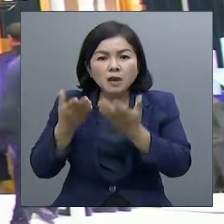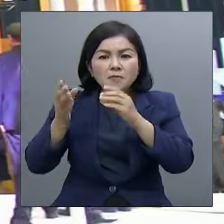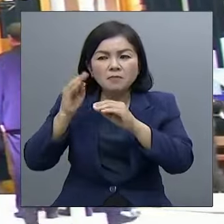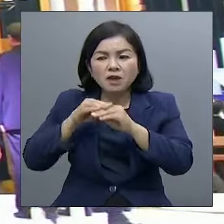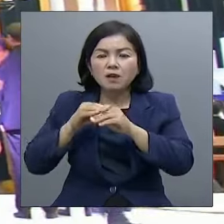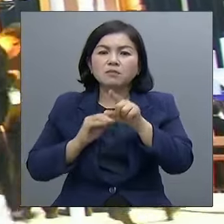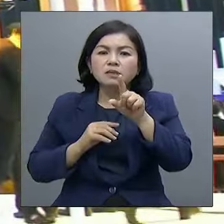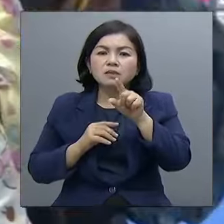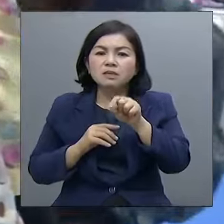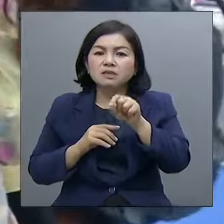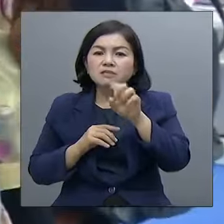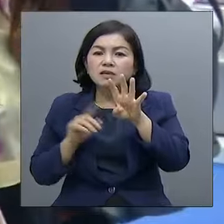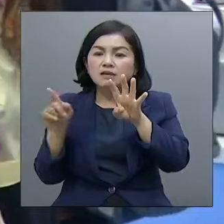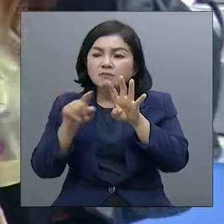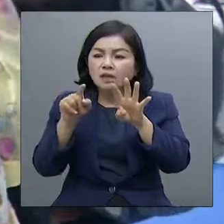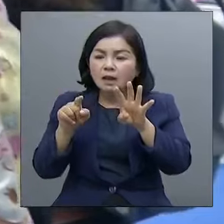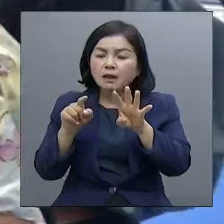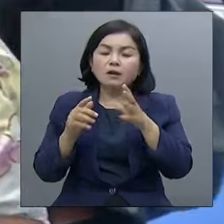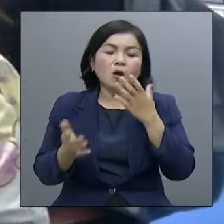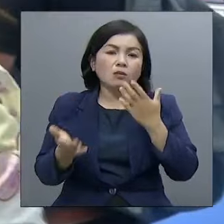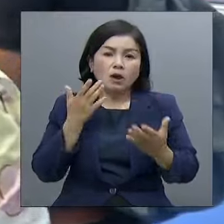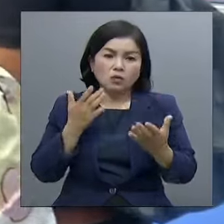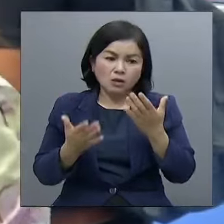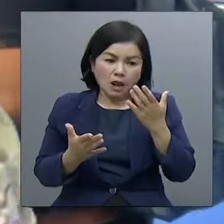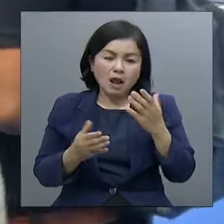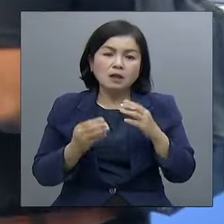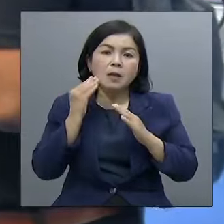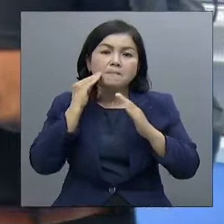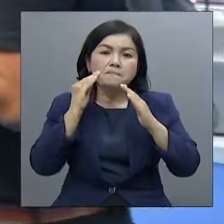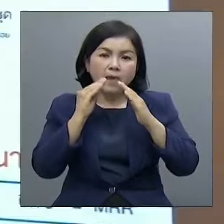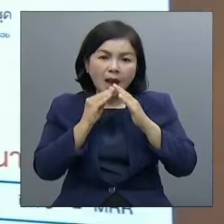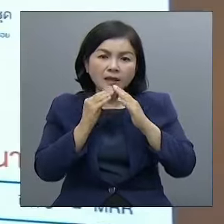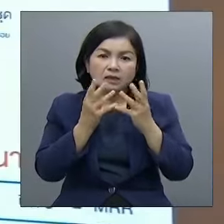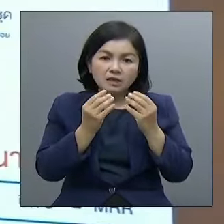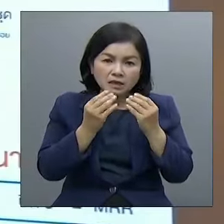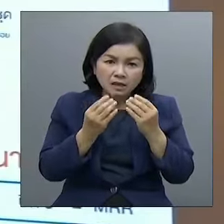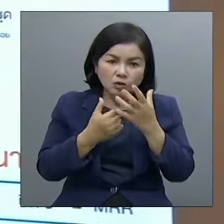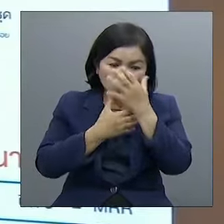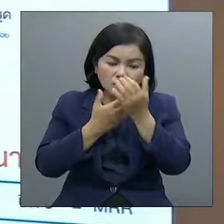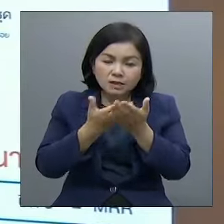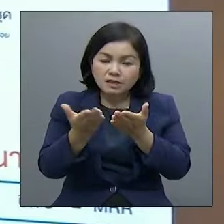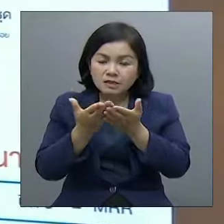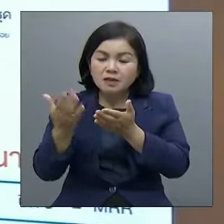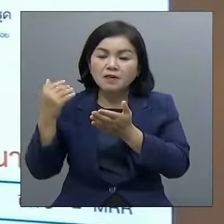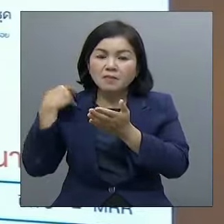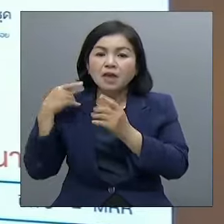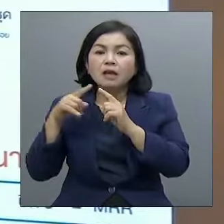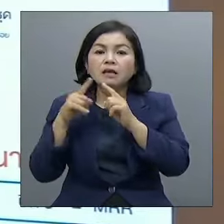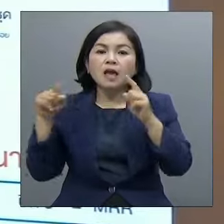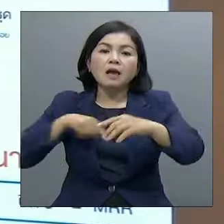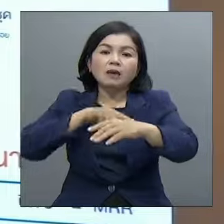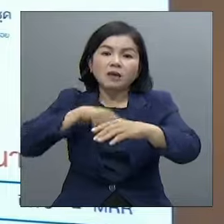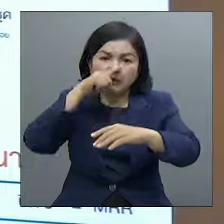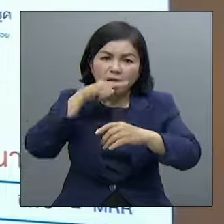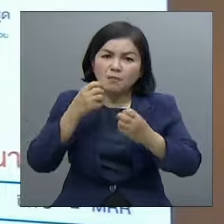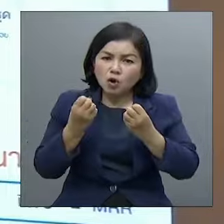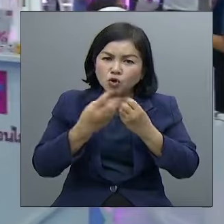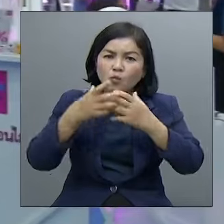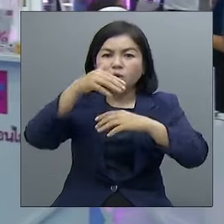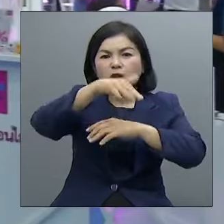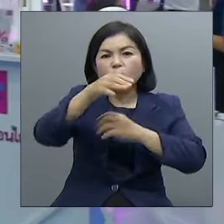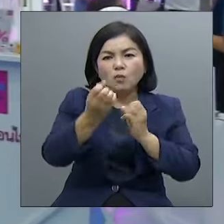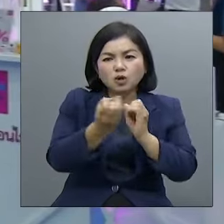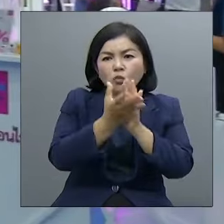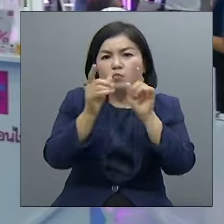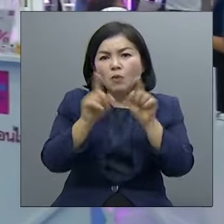ค่ะอย่างไรก็ตามนะคะแม้ภาคอสังหาริมทรัพย์ฟื้นตัวแต่ก็ยังมีปัจจัยเสี่ยงจากภายในประเทศแล้วก็ต่างประเทศค่ะไม่ว่าจะเป็นส